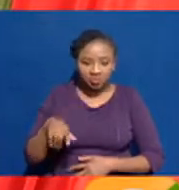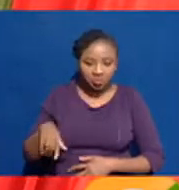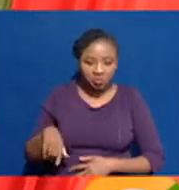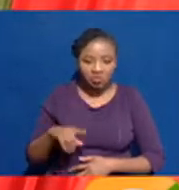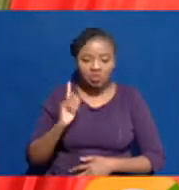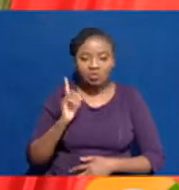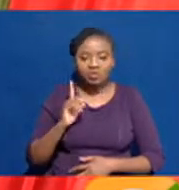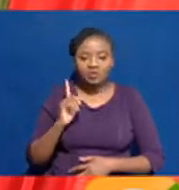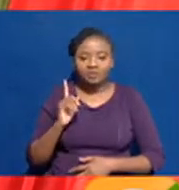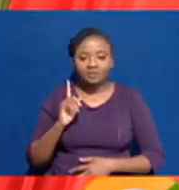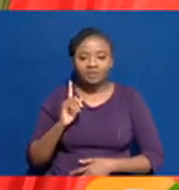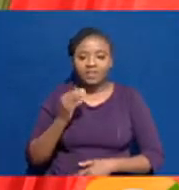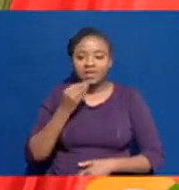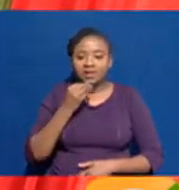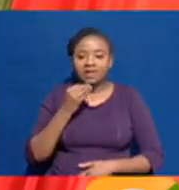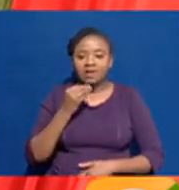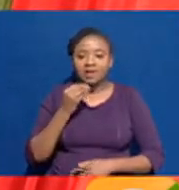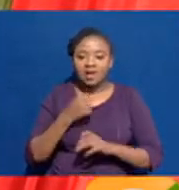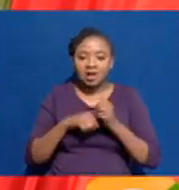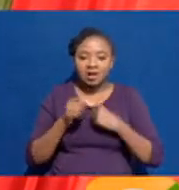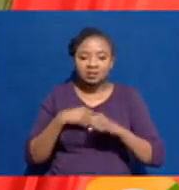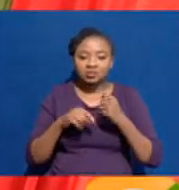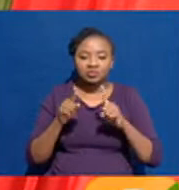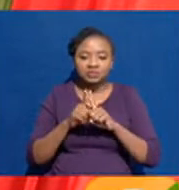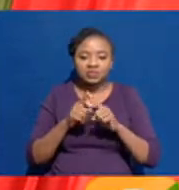kujitokeza kama maadui ya Wakenya.